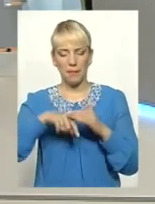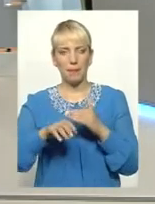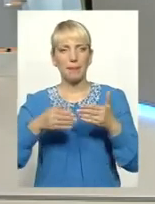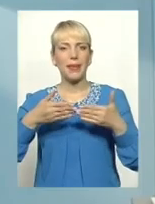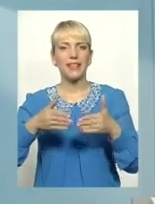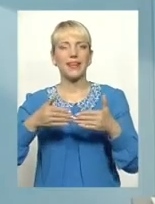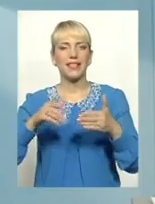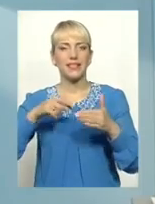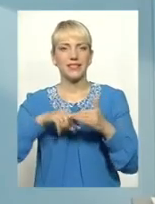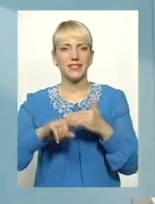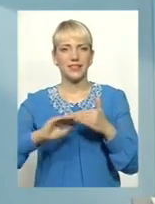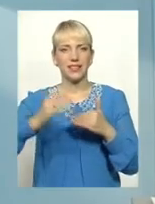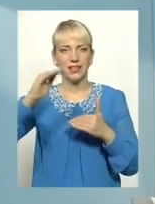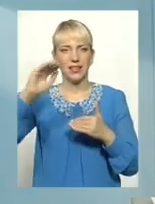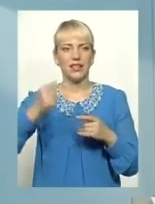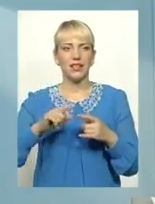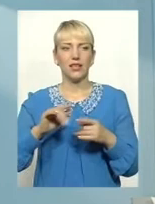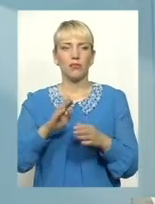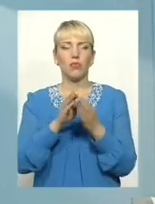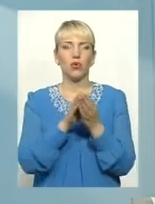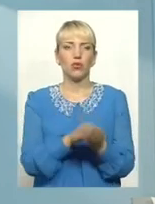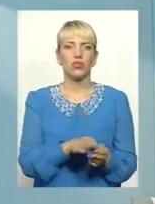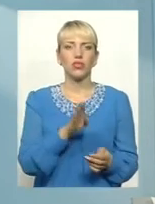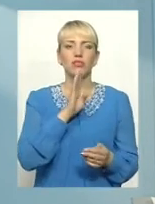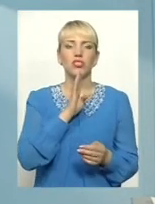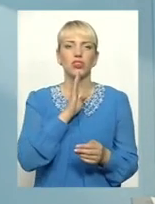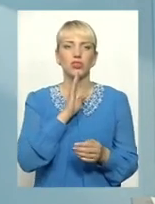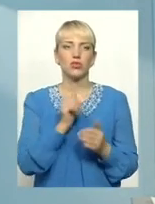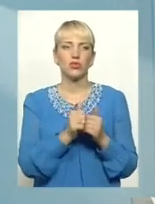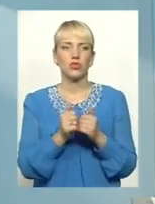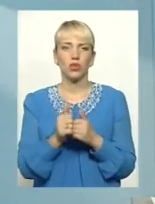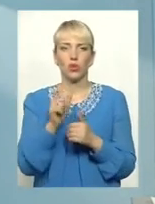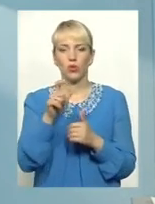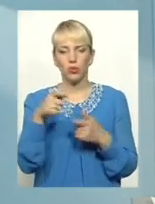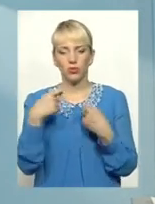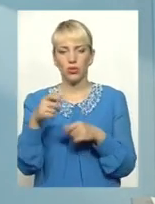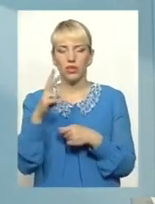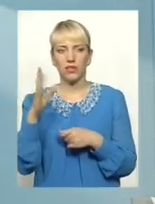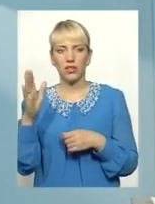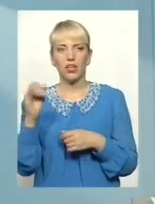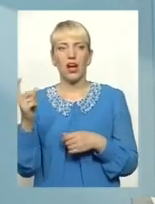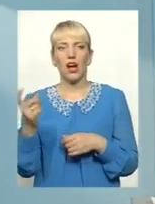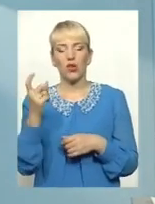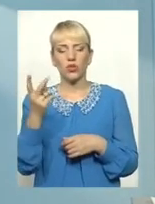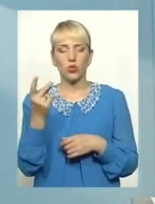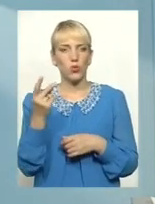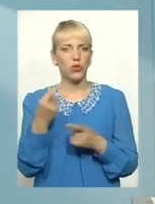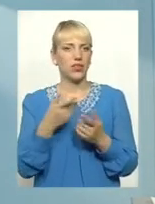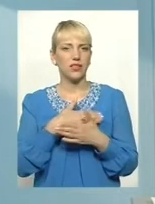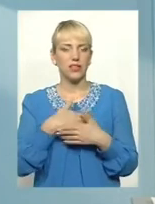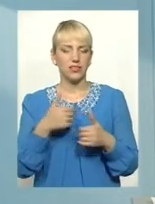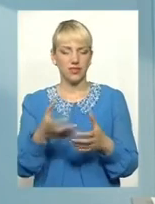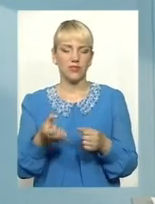якби похоронивши ту сусідку, люди продали квартиру, а ті господарі не захотіли її, і ці сусіди